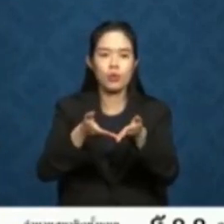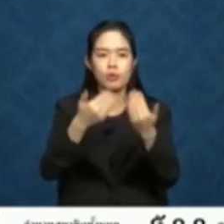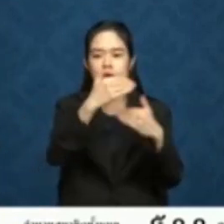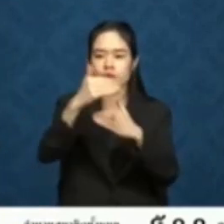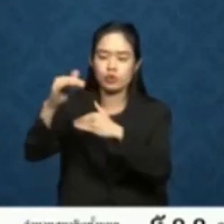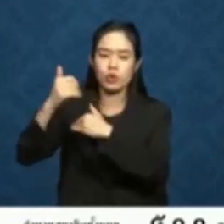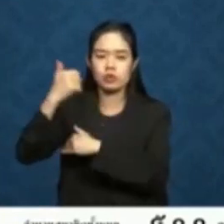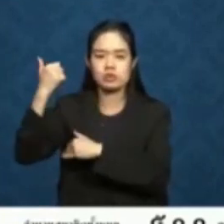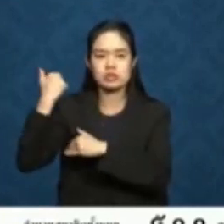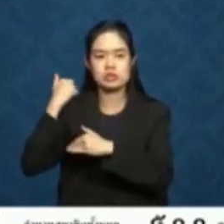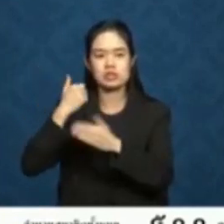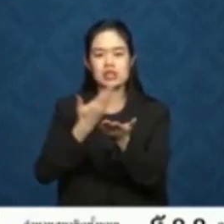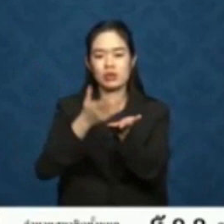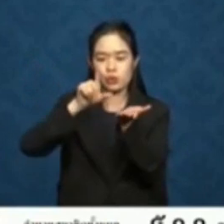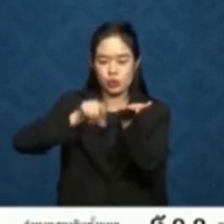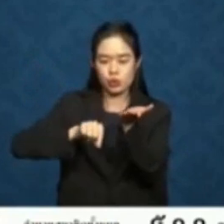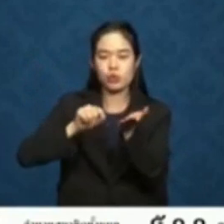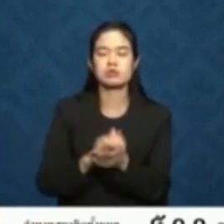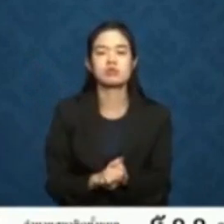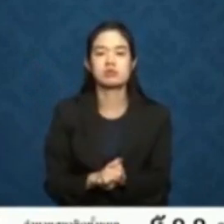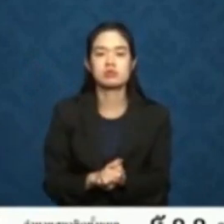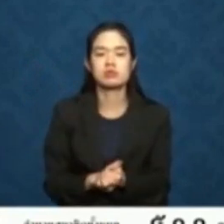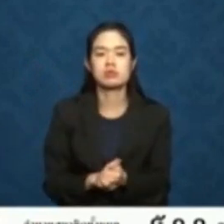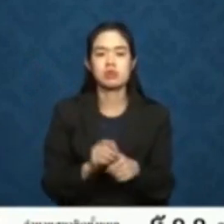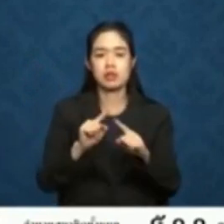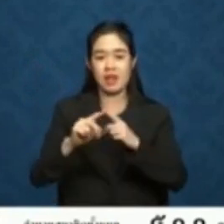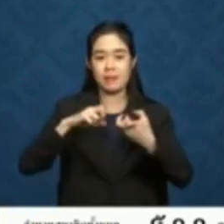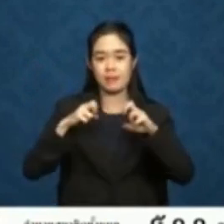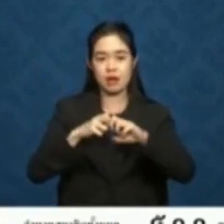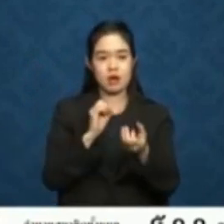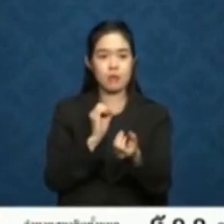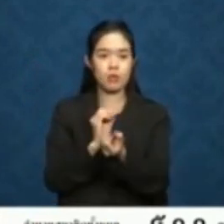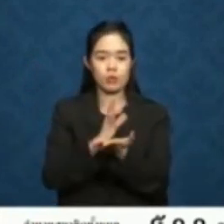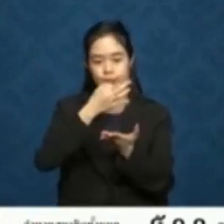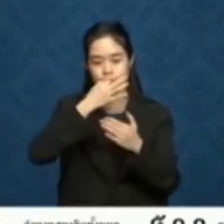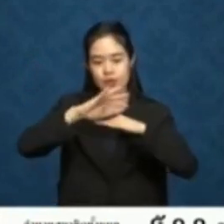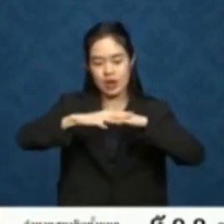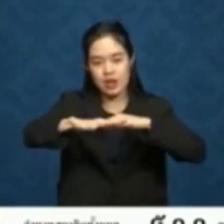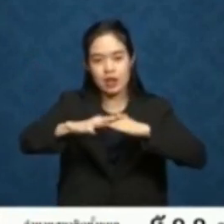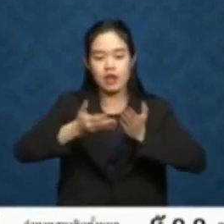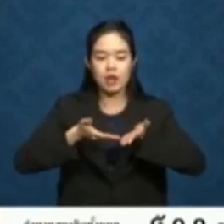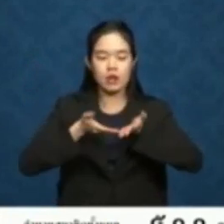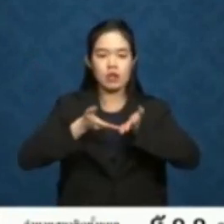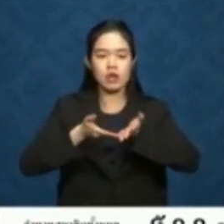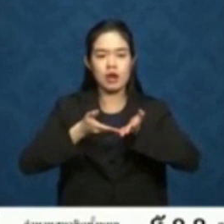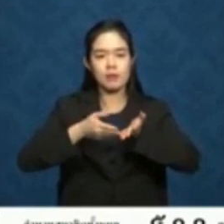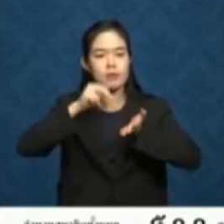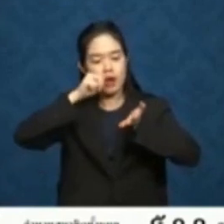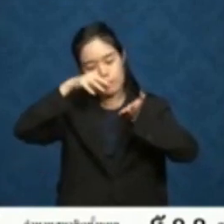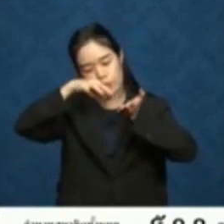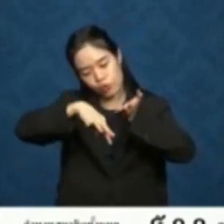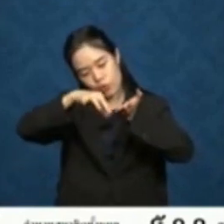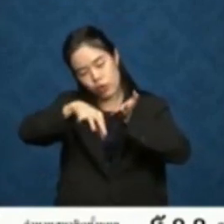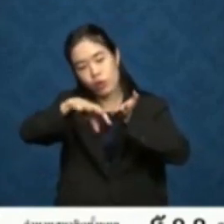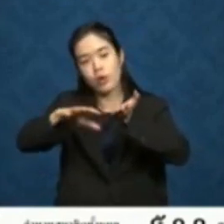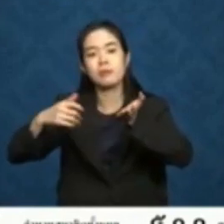นส่งประเภทอื่นๆครับซึ่งส่งผลให้เกิดการรั่วไหลของน้ำมันในทะเลจากการขนส่งส่งผลกระทบต่อทรัพยากร